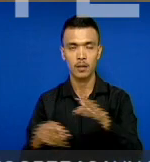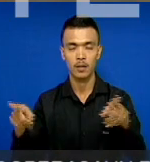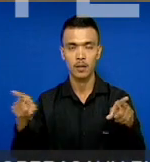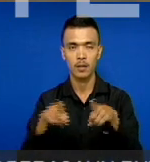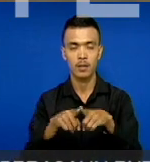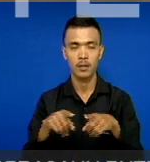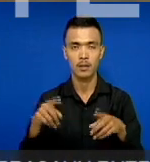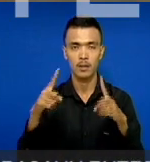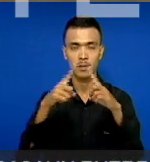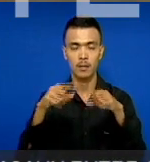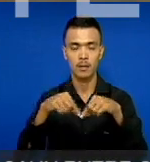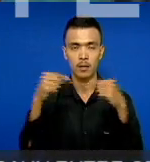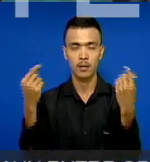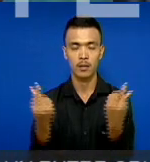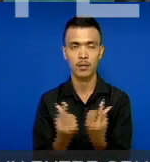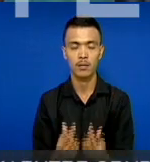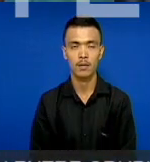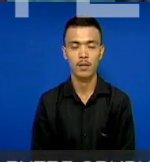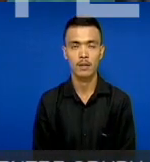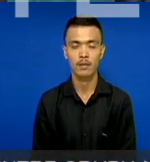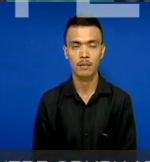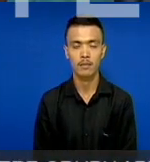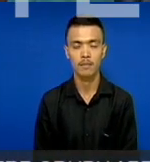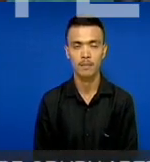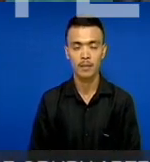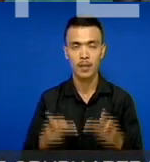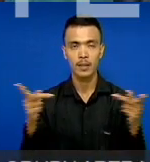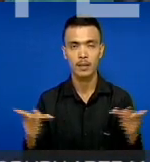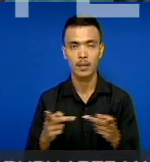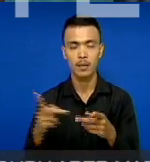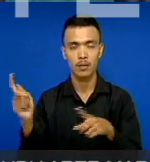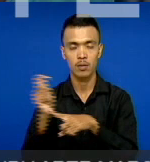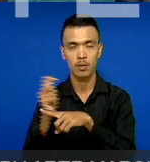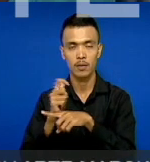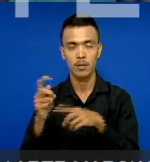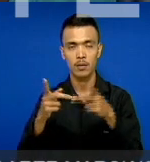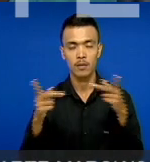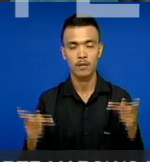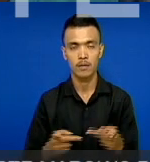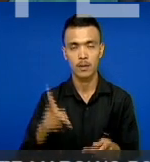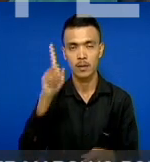praktikante ba arte marciais. Dalam rumah itu yang kata sentrus de treinamento sida ya fatin ida